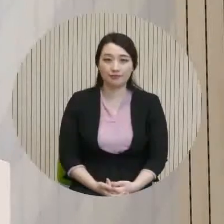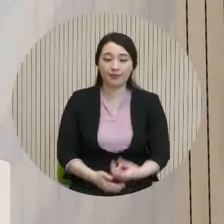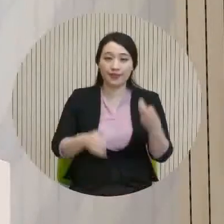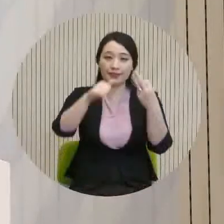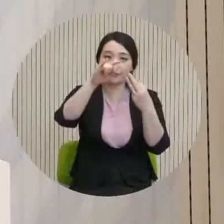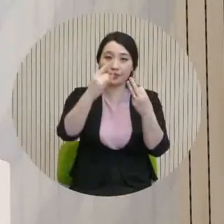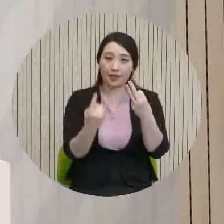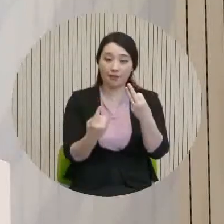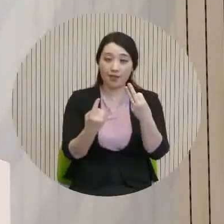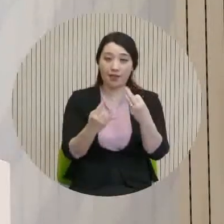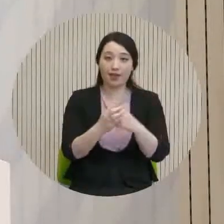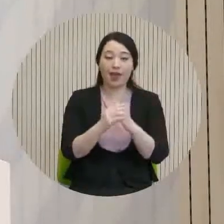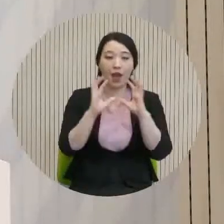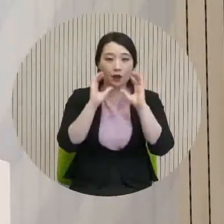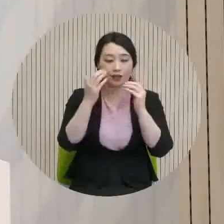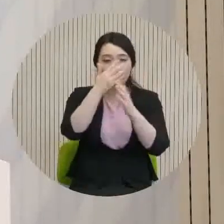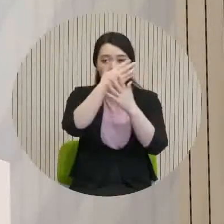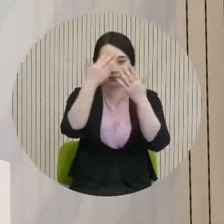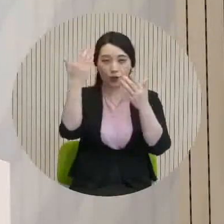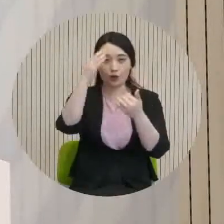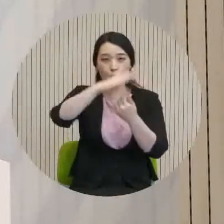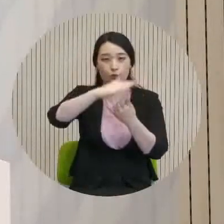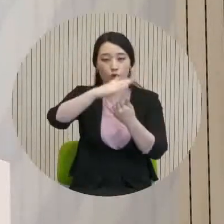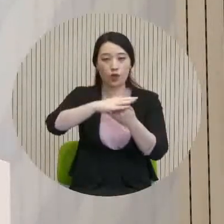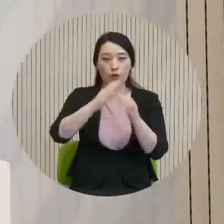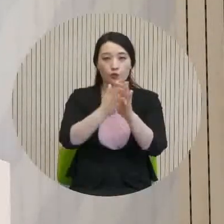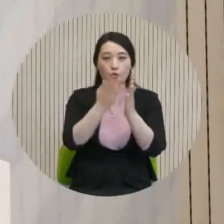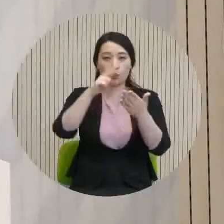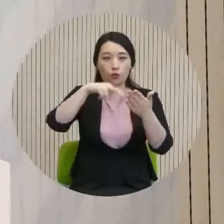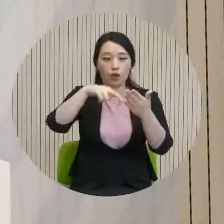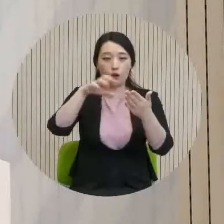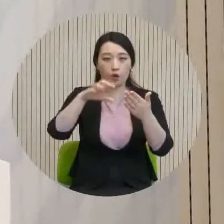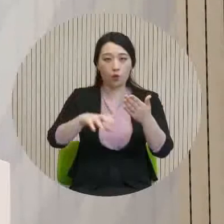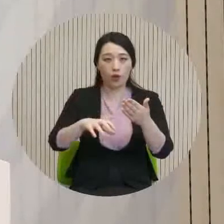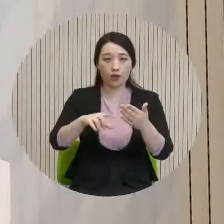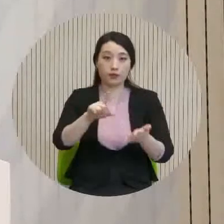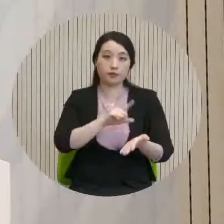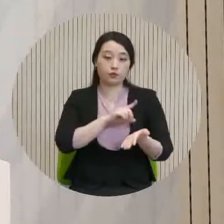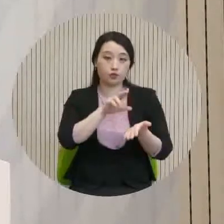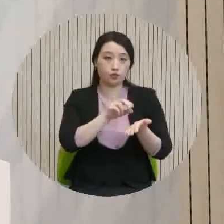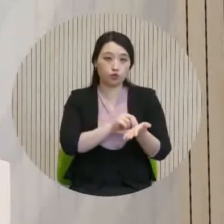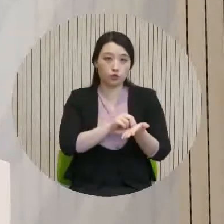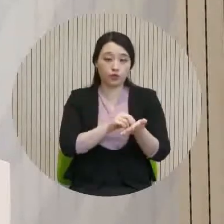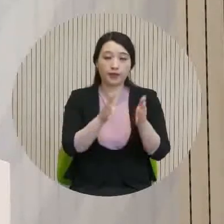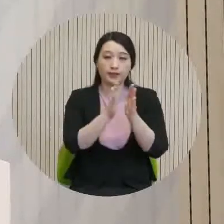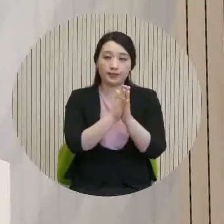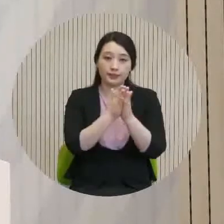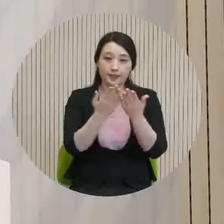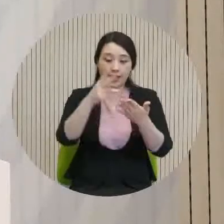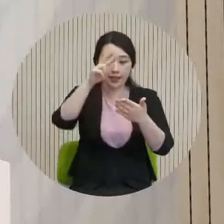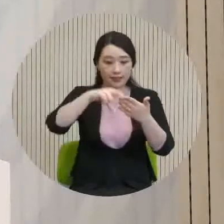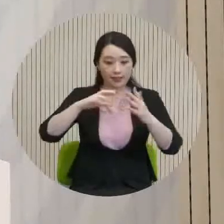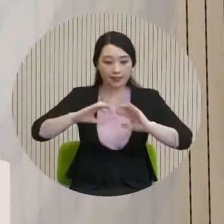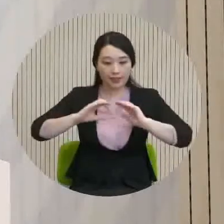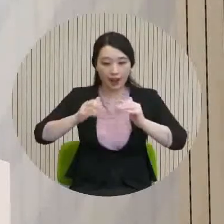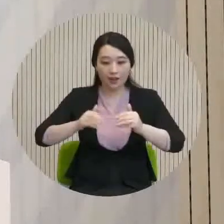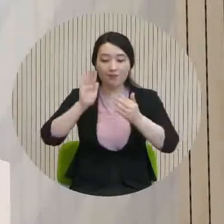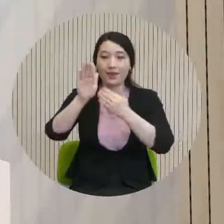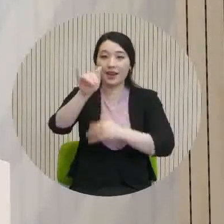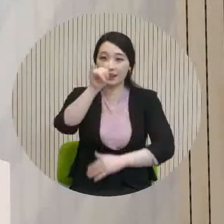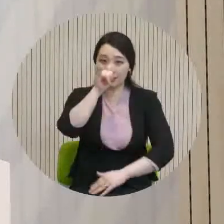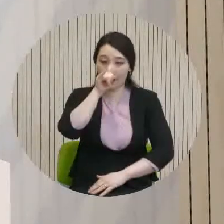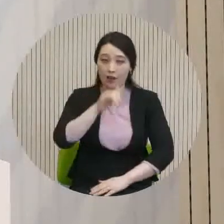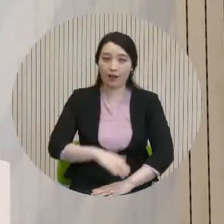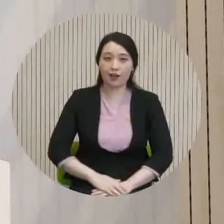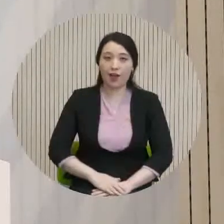13회 theme of the 어린이 13th 청소년 International 도서관 Symposium 국제 on 심포지엄의 Library 주제를 Services for Children 책 and Young 읽는 Adults 나라의 is a 미래가 future 있다. exists